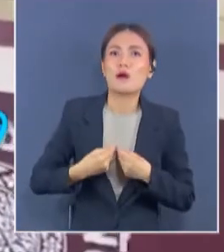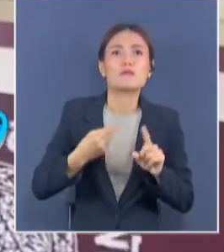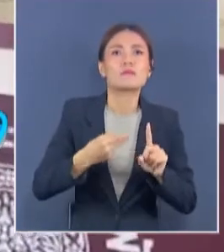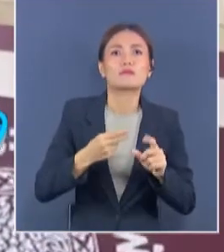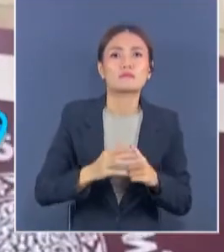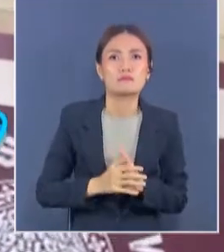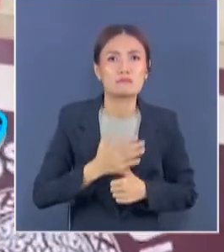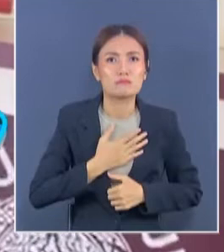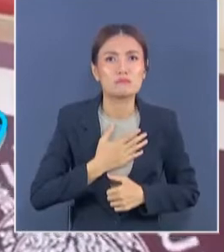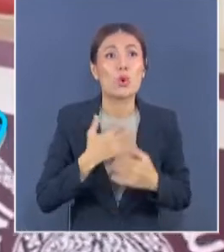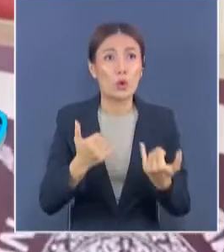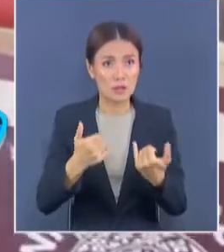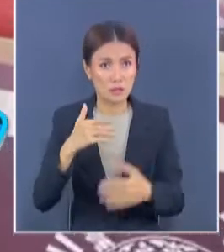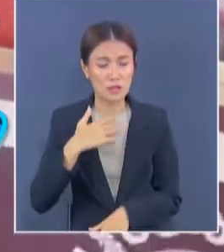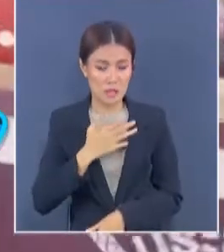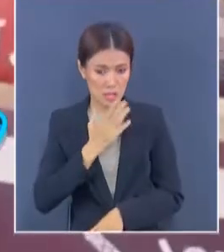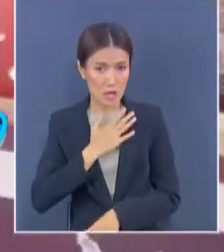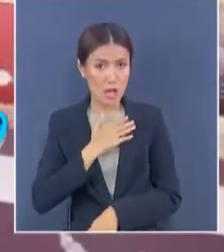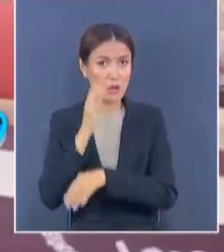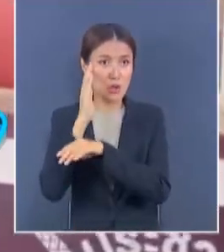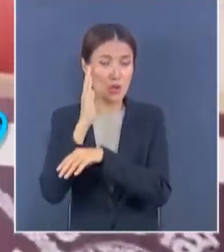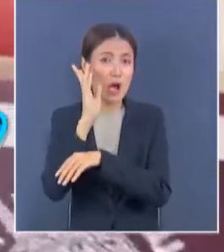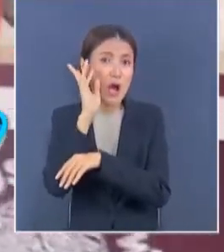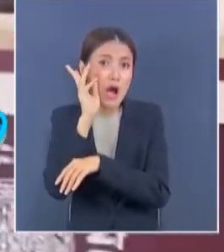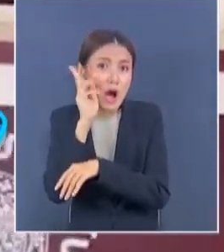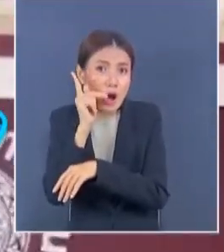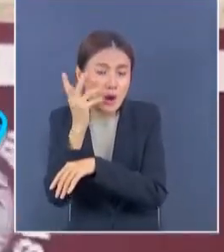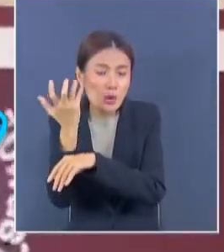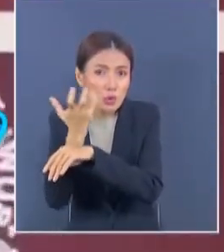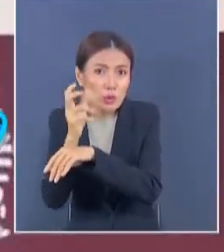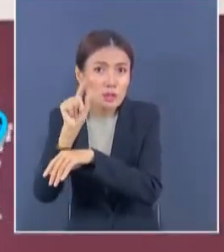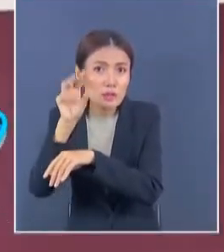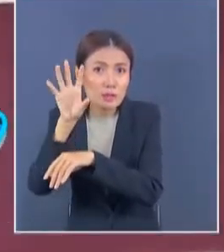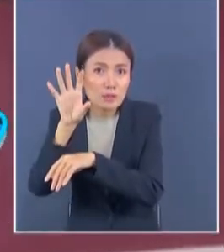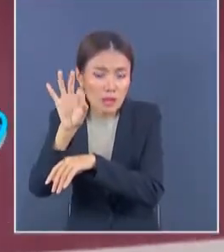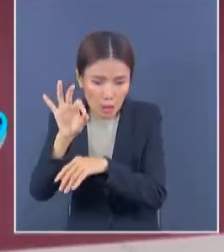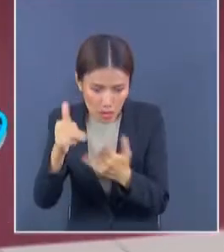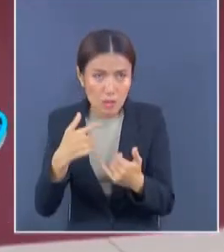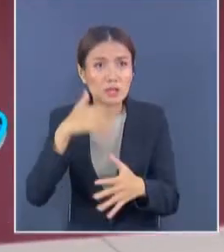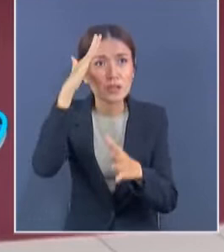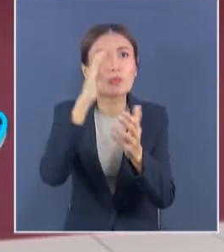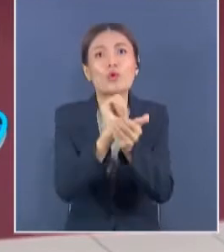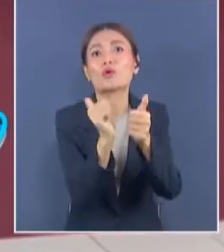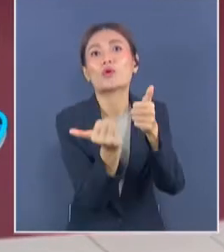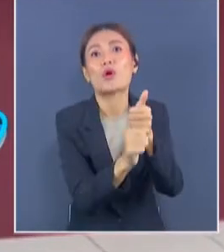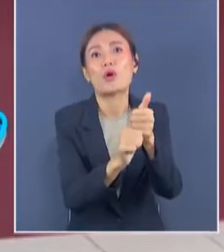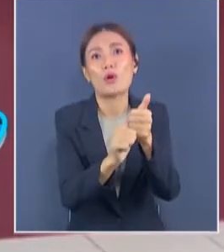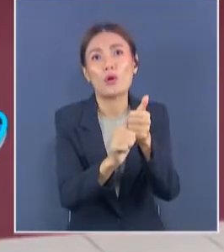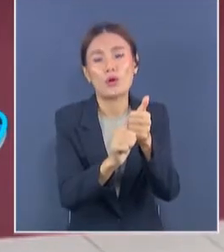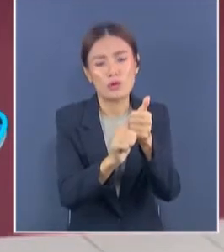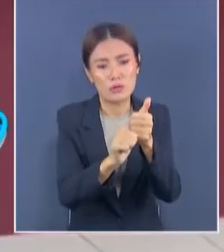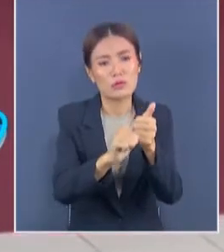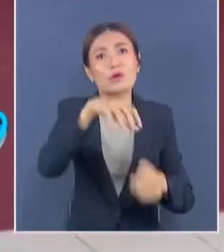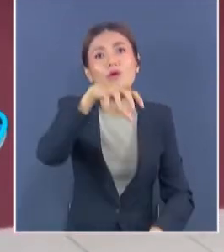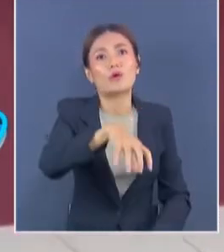โมโนทเวนตี้ไนน์ได้รับคำชี้แจงจากพันตำรวจโทชาญณรงค์พรหมมารองผู้กำกับการสอบสวนของสภ.ประโคนชัย